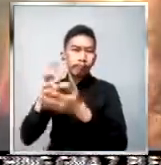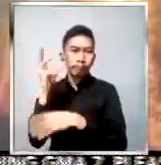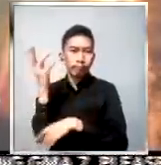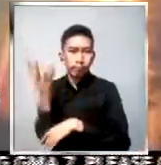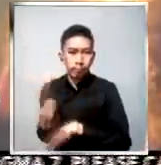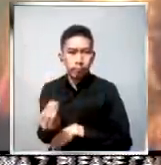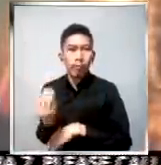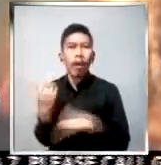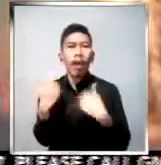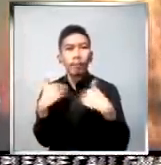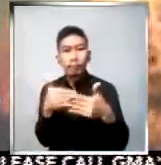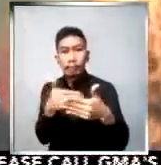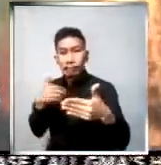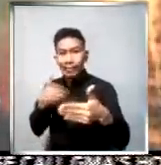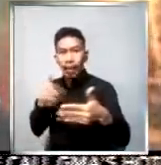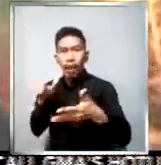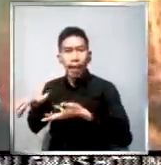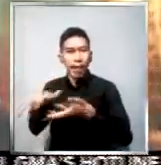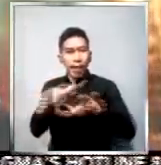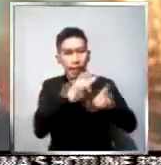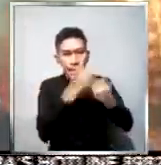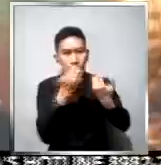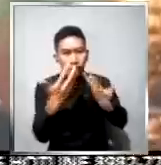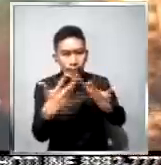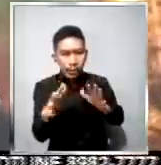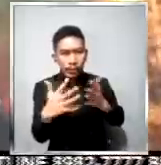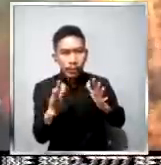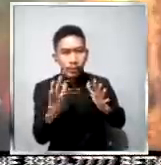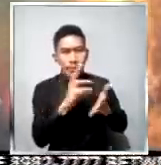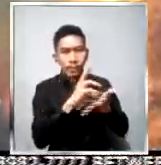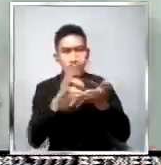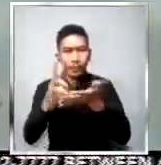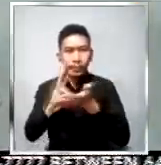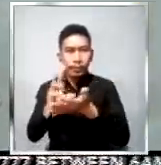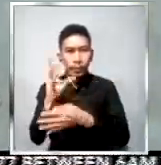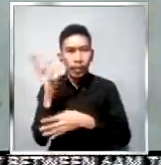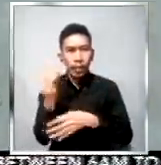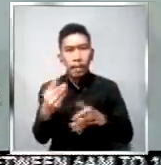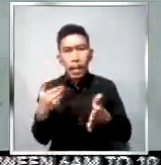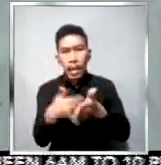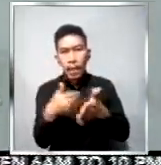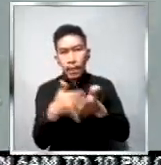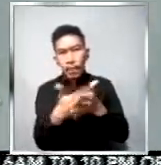ilang bayan ng Batangas na malapit sa dagat at flood prone.